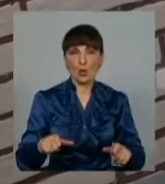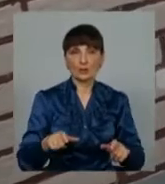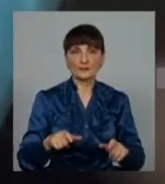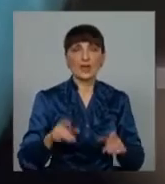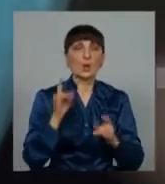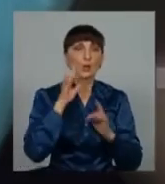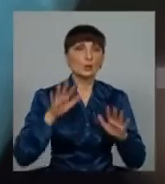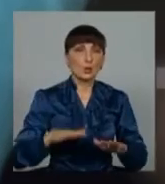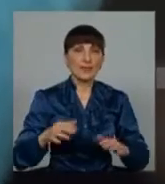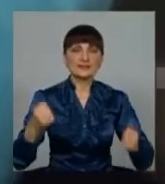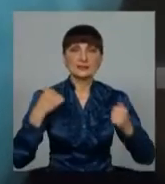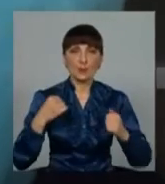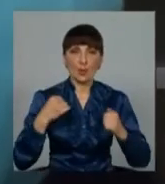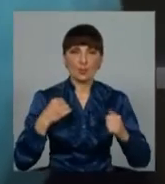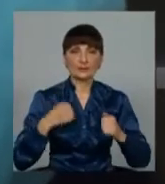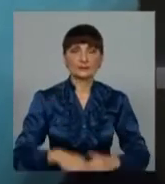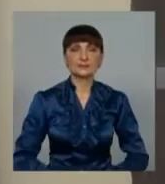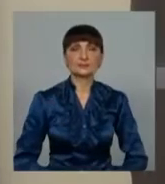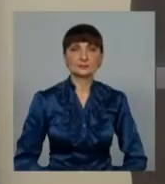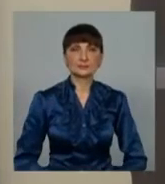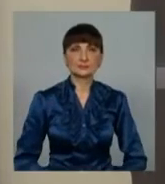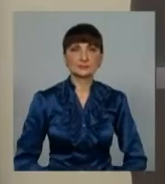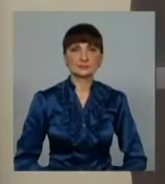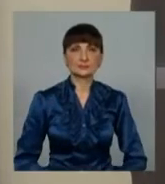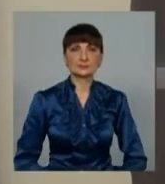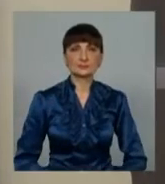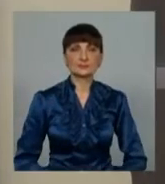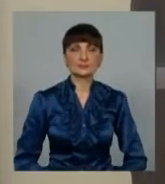на объектах культуры и спорта. Роберт Граф, Арсен Сандыбаев, телеканал «Алматы».